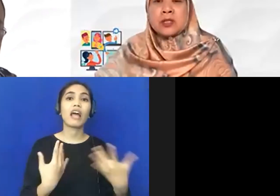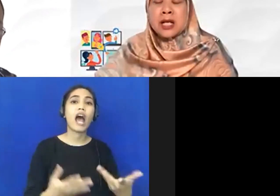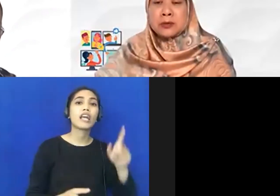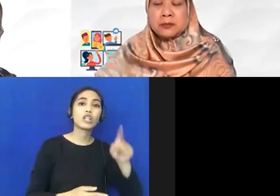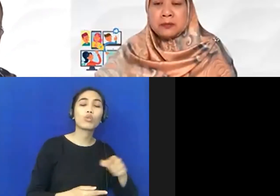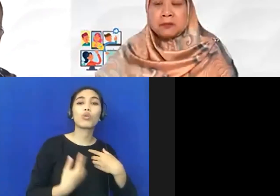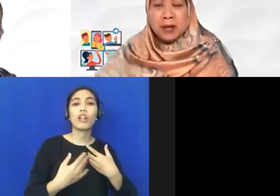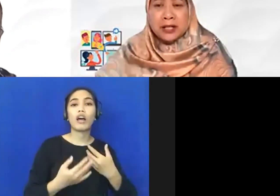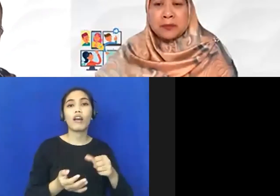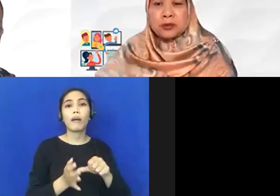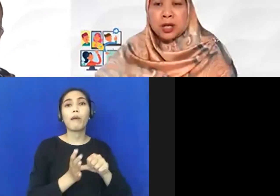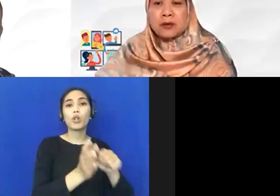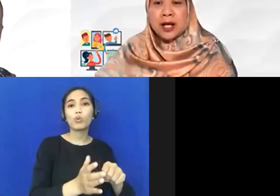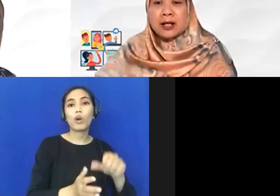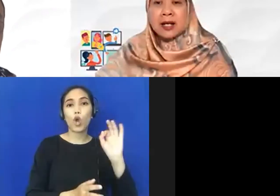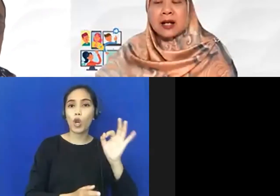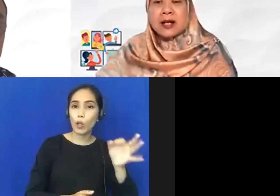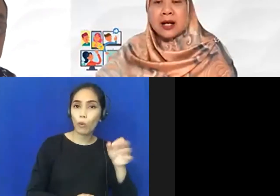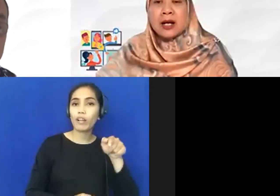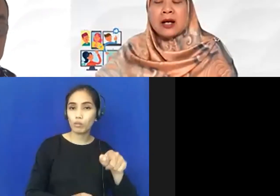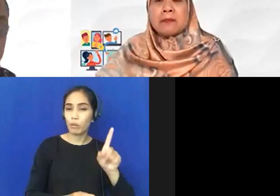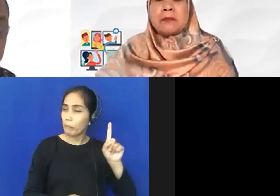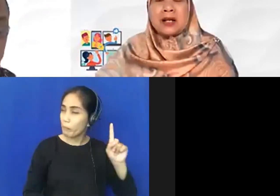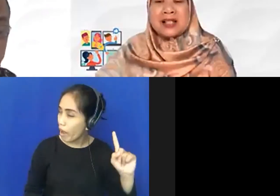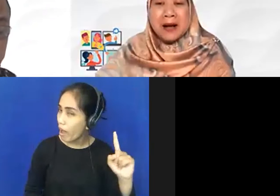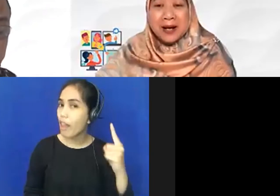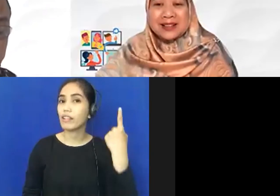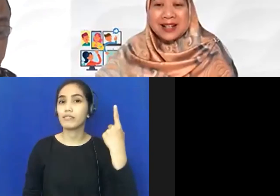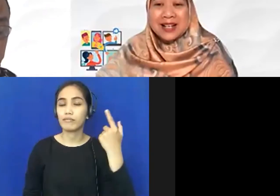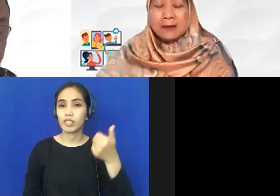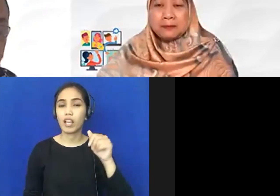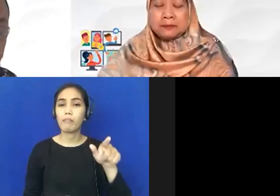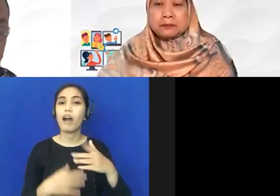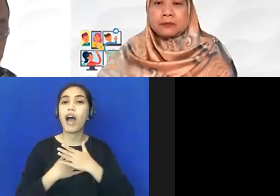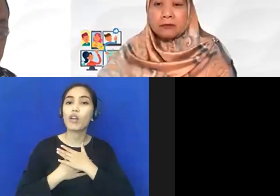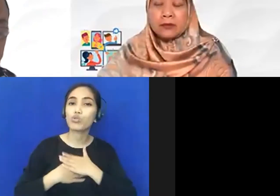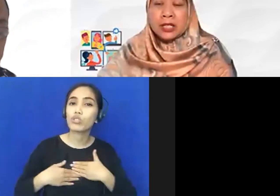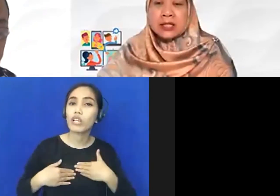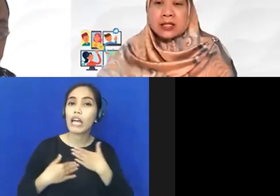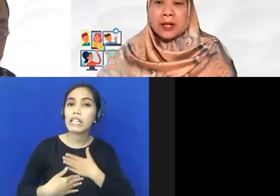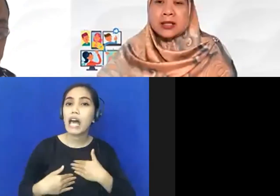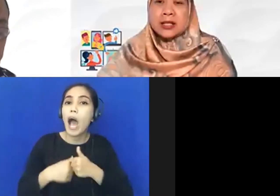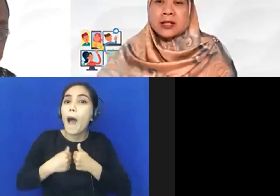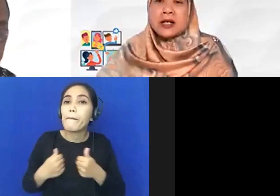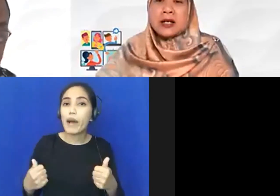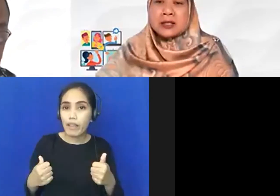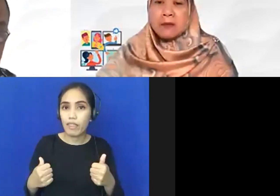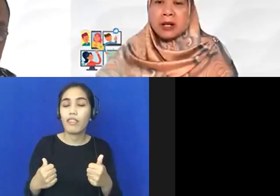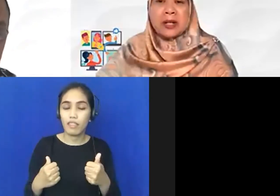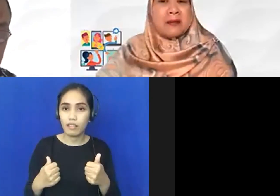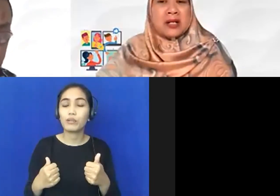Yang nomor satu paling dibutuhkan oleh anak adalah rasa aman tadi ya, yang